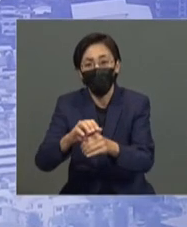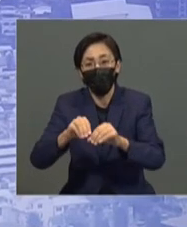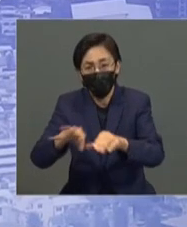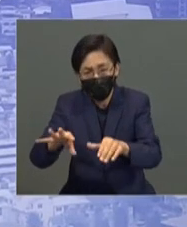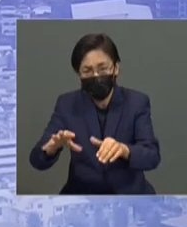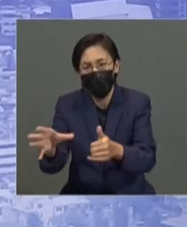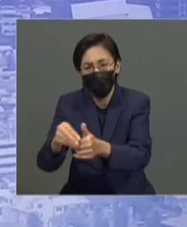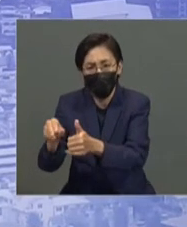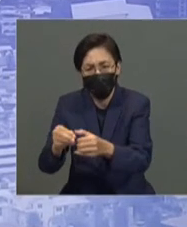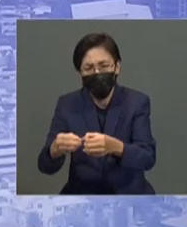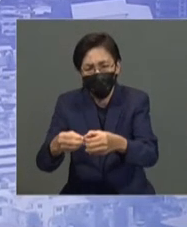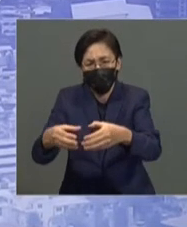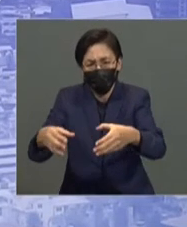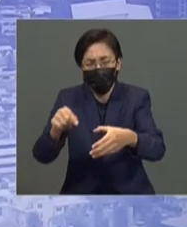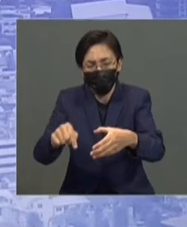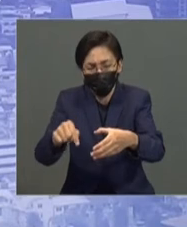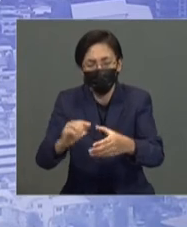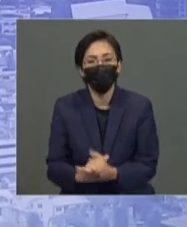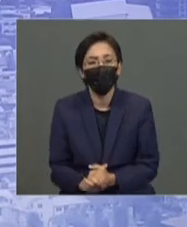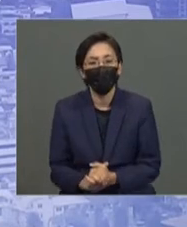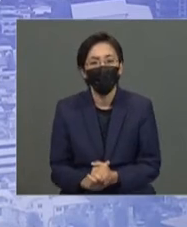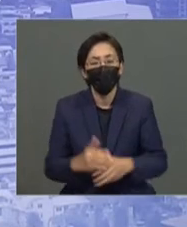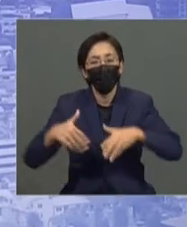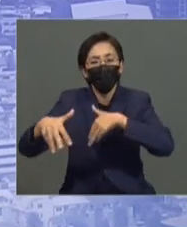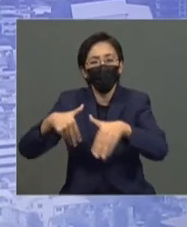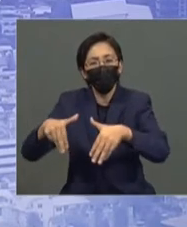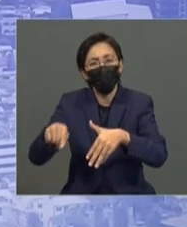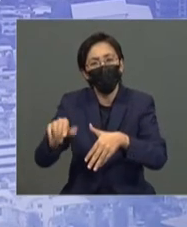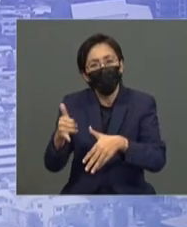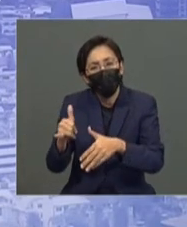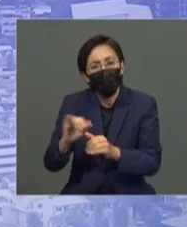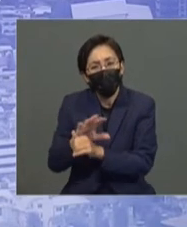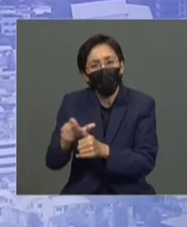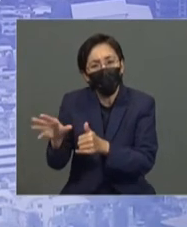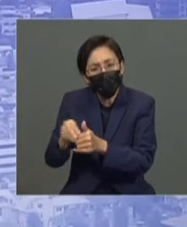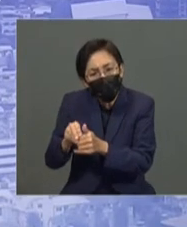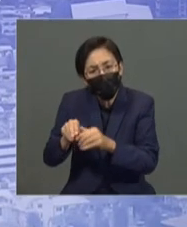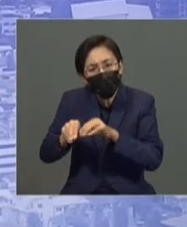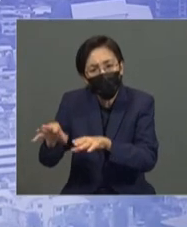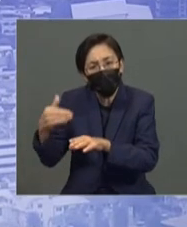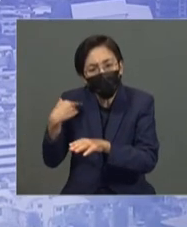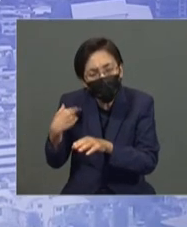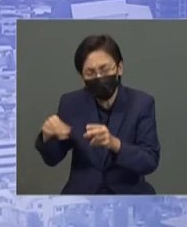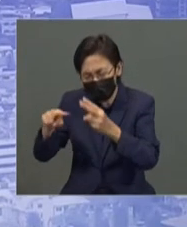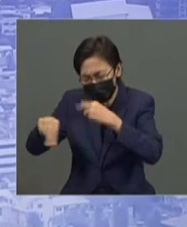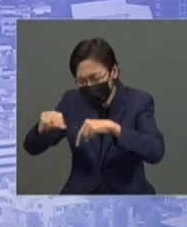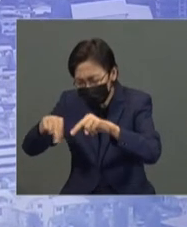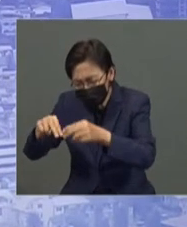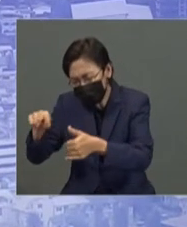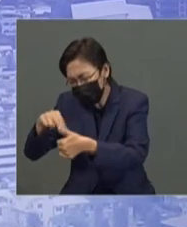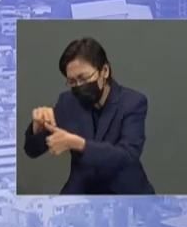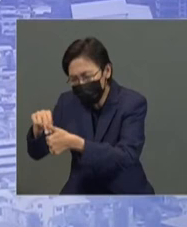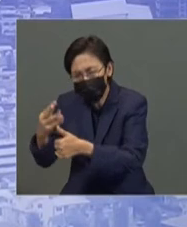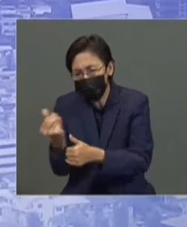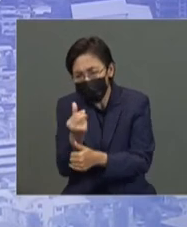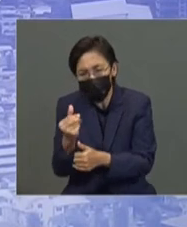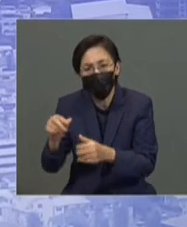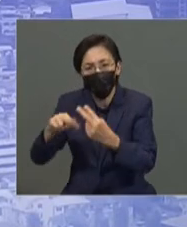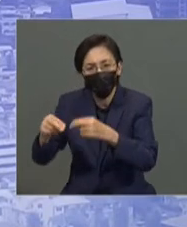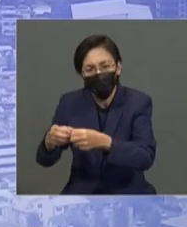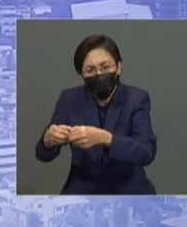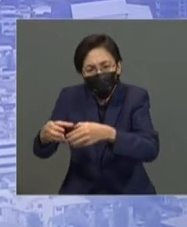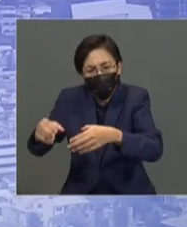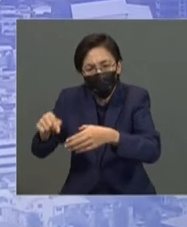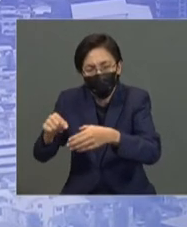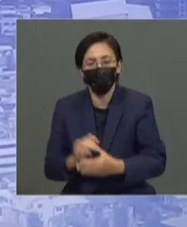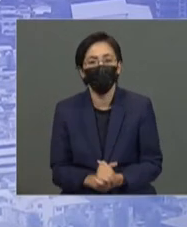เป็นก้อนรวมทั้งชุมชนที่ถือได้ว่าเป็นพื้นที่เสี่ยงก็จะมีการระดมตรวจให้มากที่สุดเร็วที่สุดนะคะ